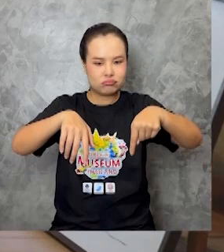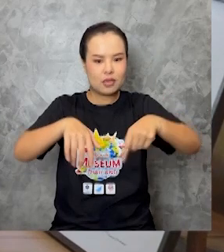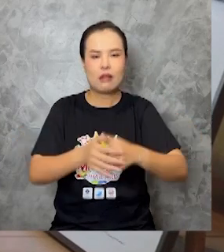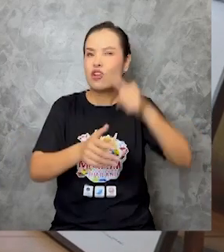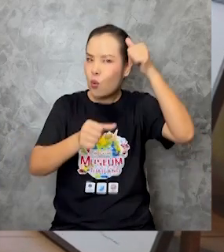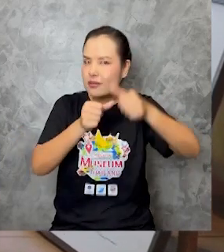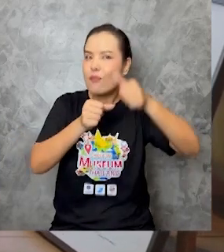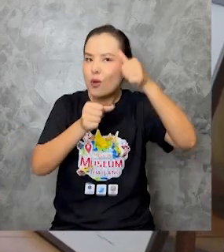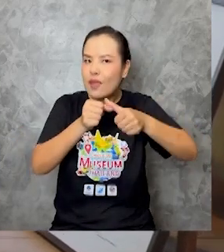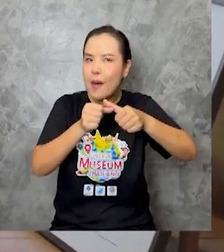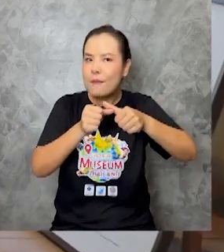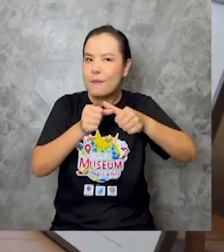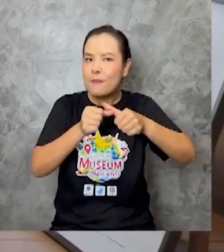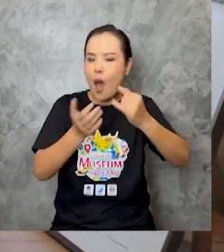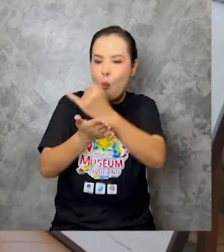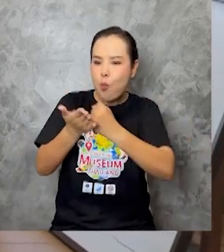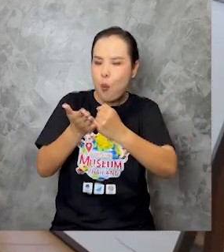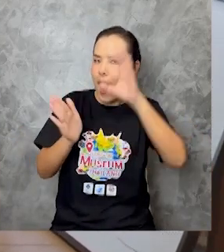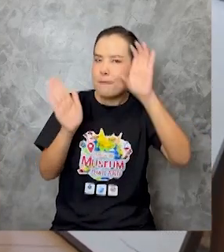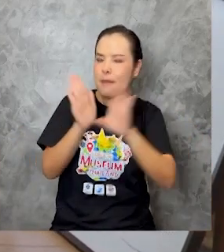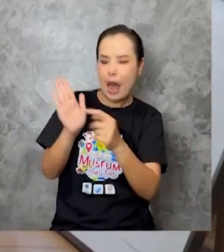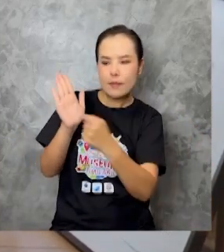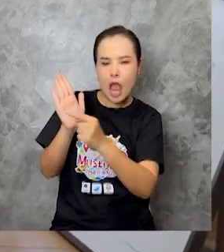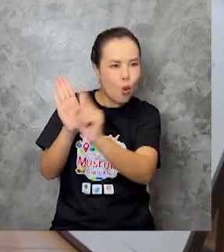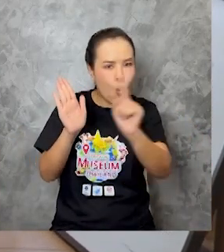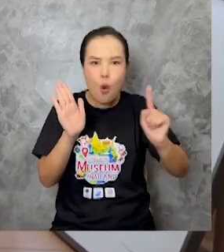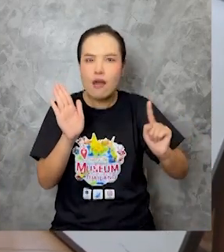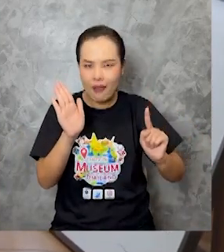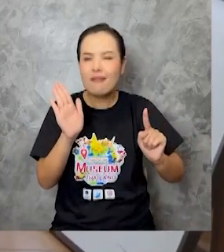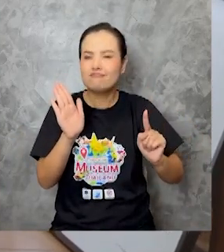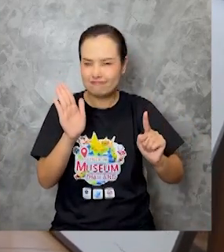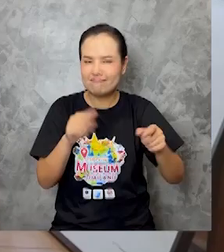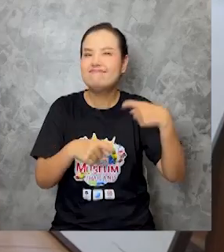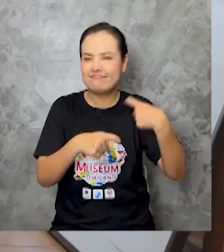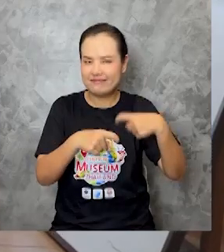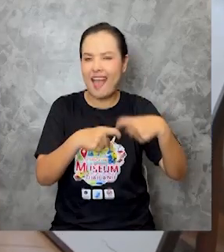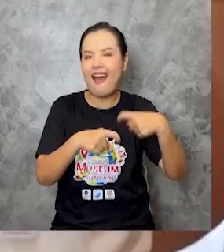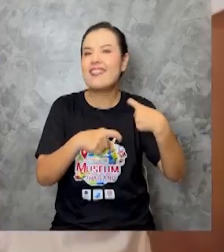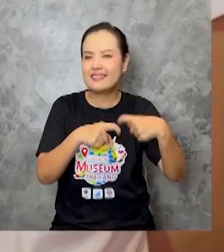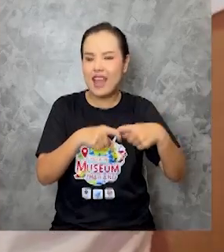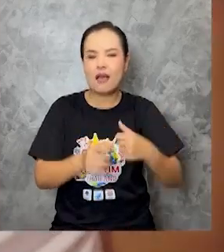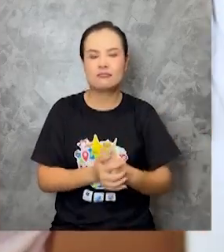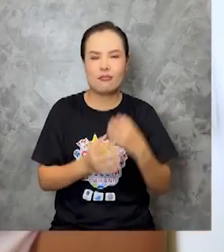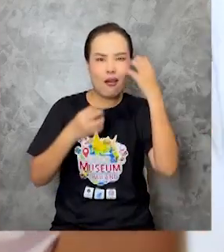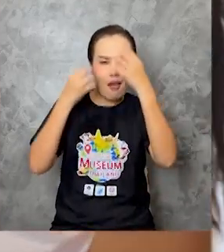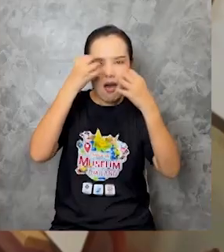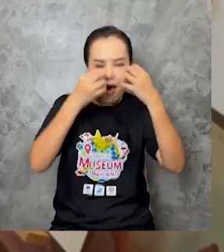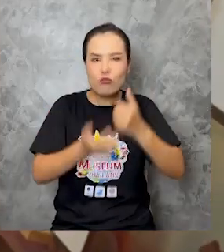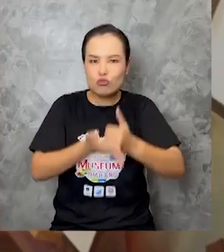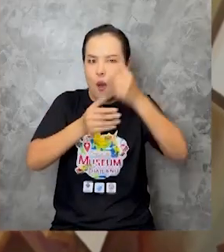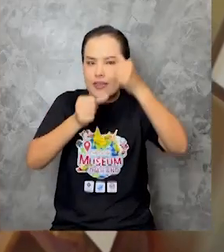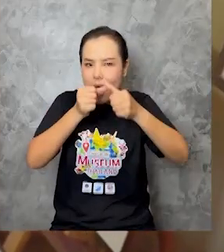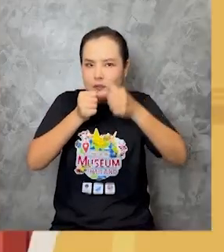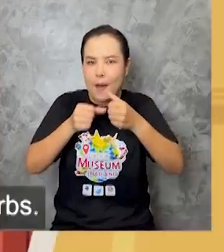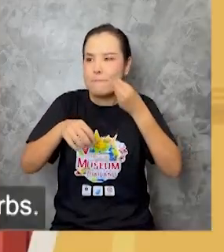จำให้ได้นะว่ารูปที่หนูเห็นในนี้ตรงกับบ้านหลังไหน ยากแล้ว ลงแล้ว จะแบ่งกันช่วยกันจำไหมว่าใครจะจ